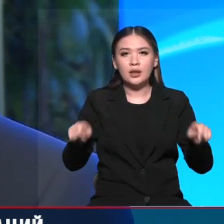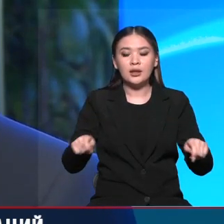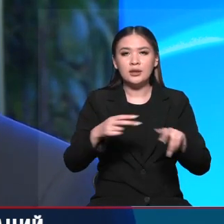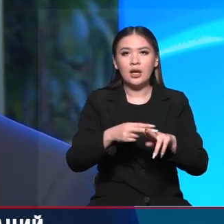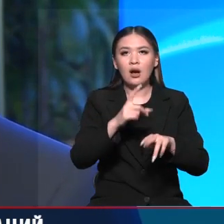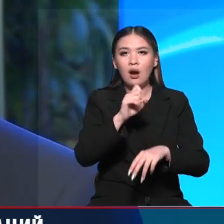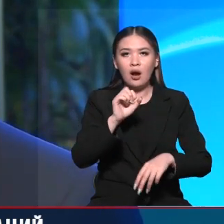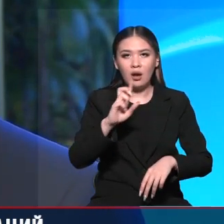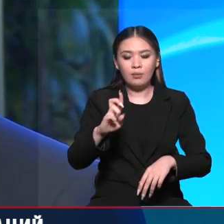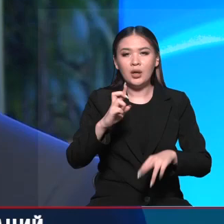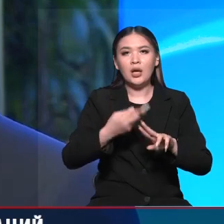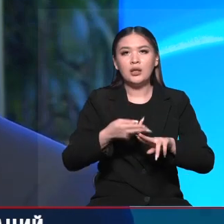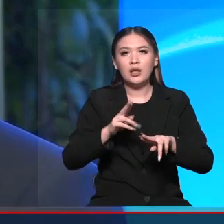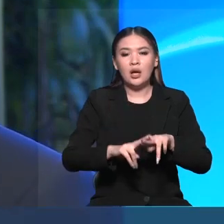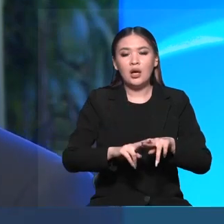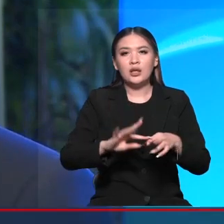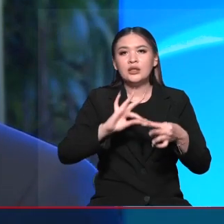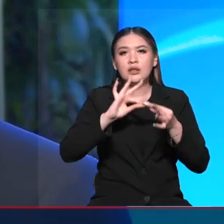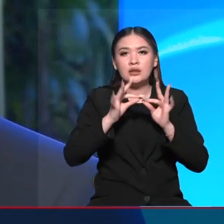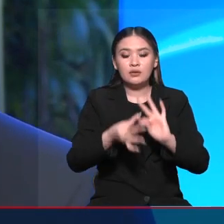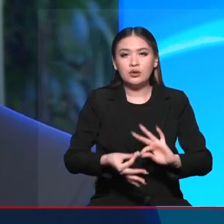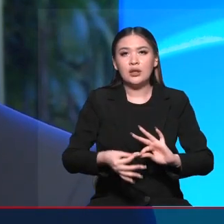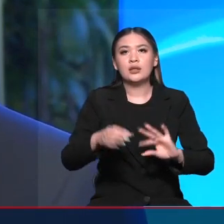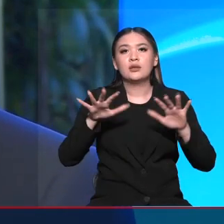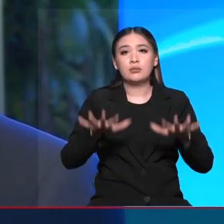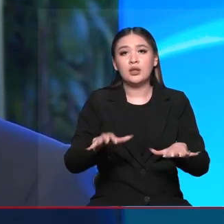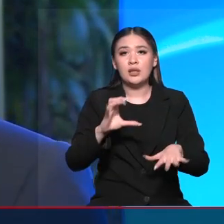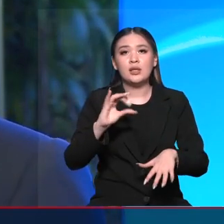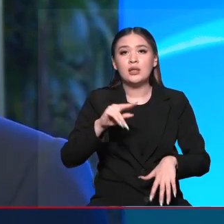хаба, нашего инновационного хаба здесь, в Сингапуре,